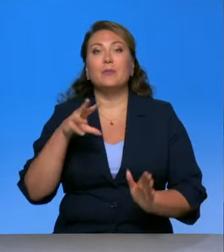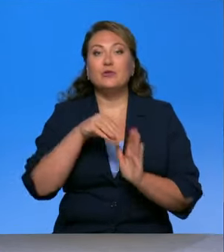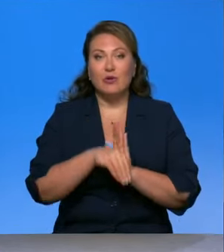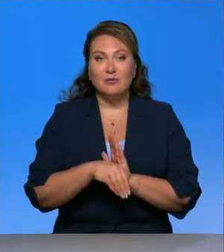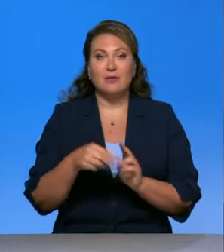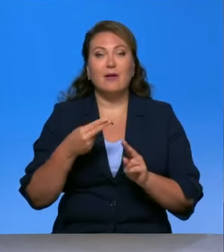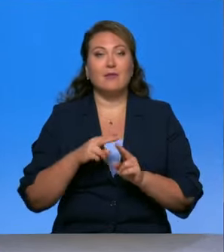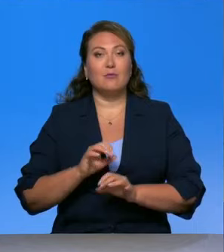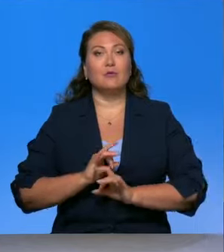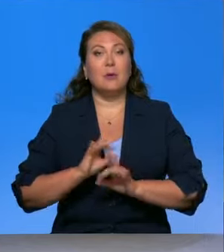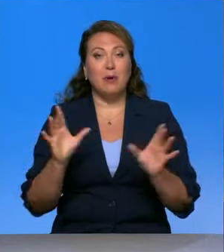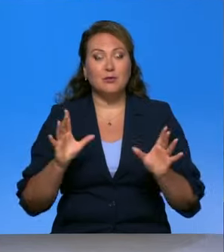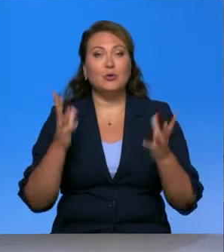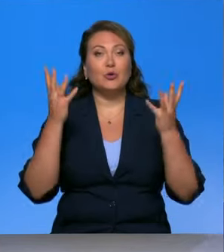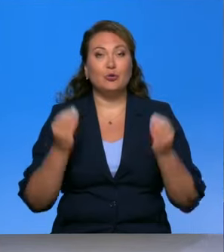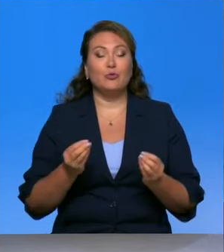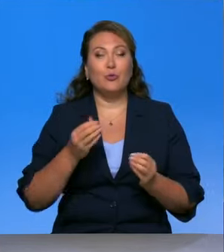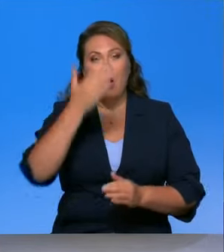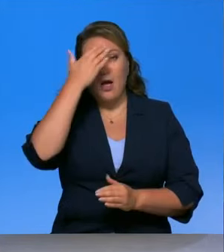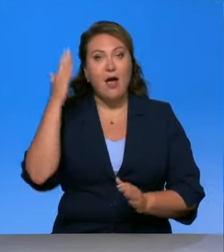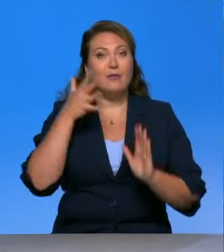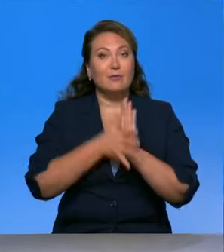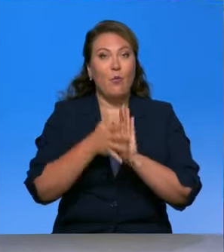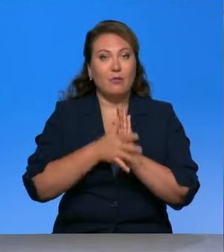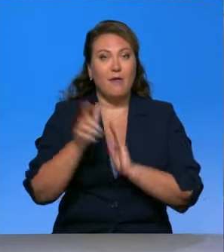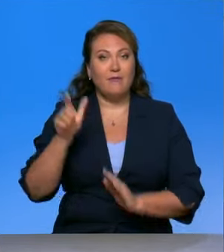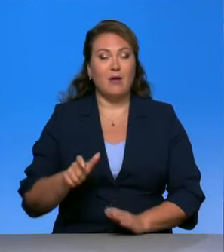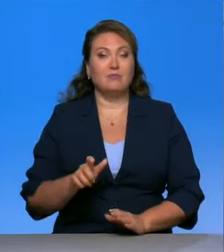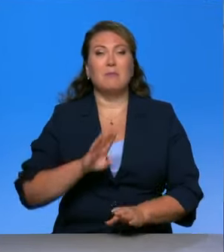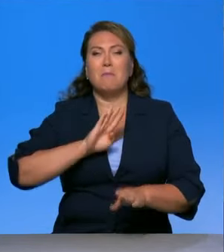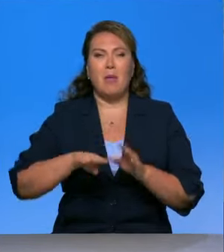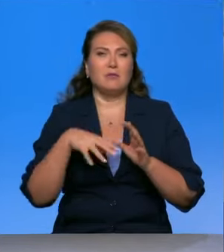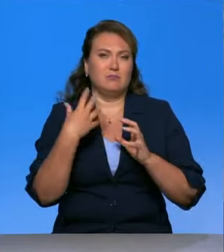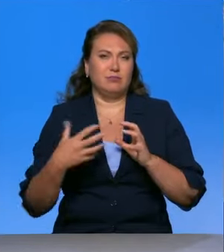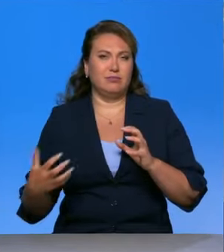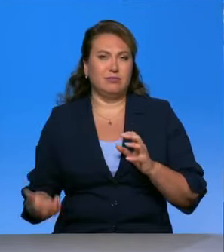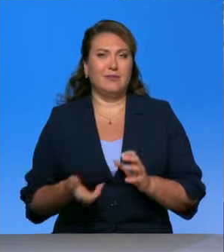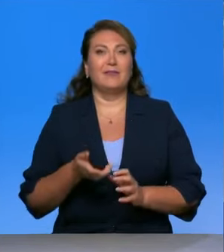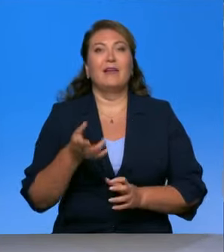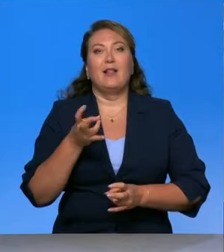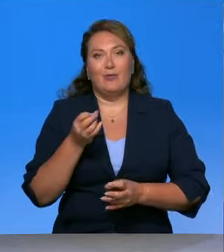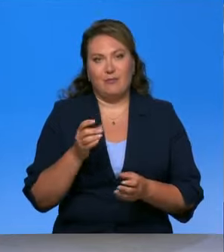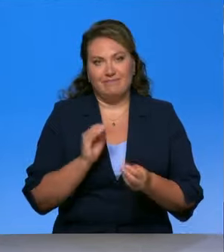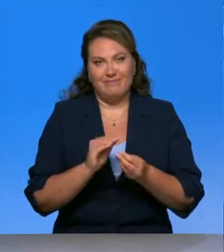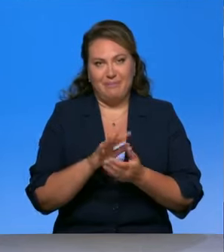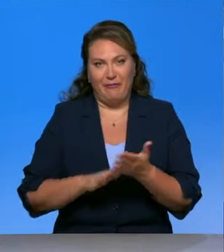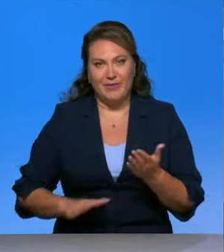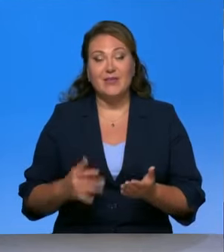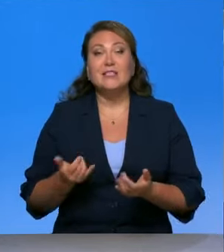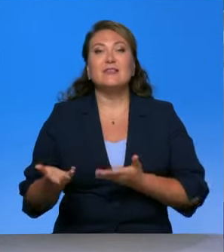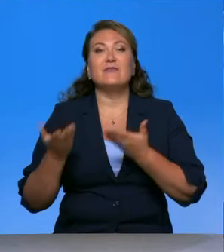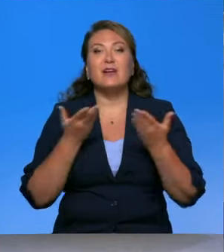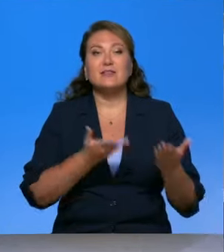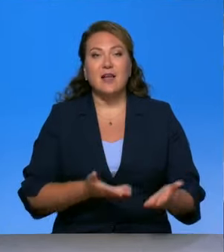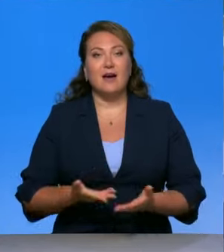этому событию, Дню этнографа. Обойдемся без долгих предисловий, сказал он и продолжал говорить. В гостях у нас